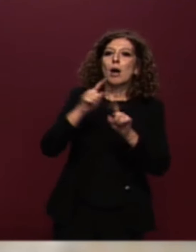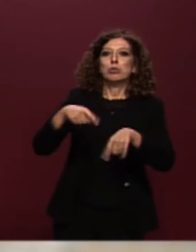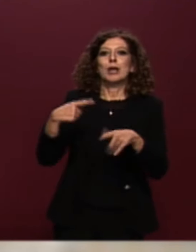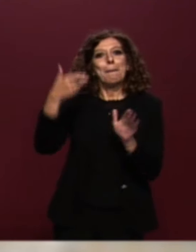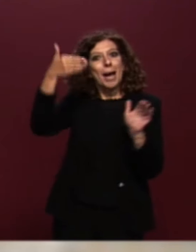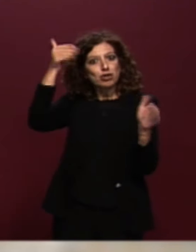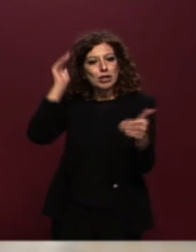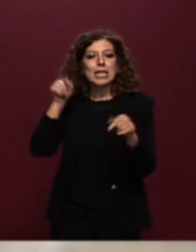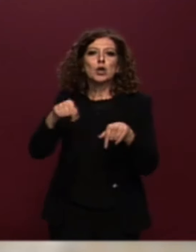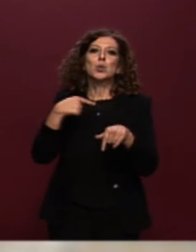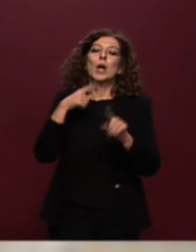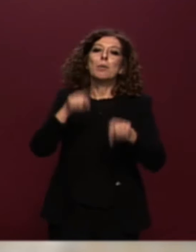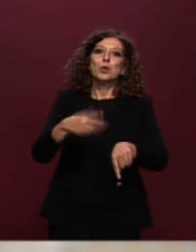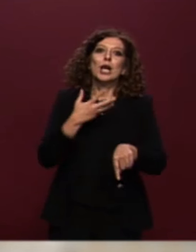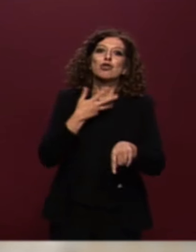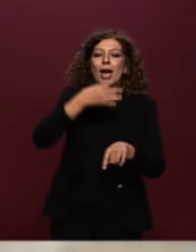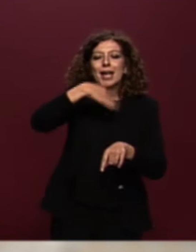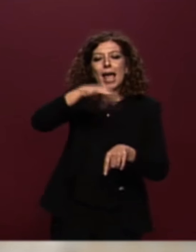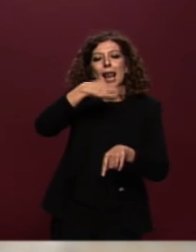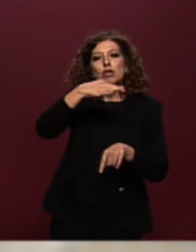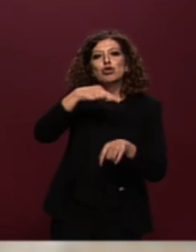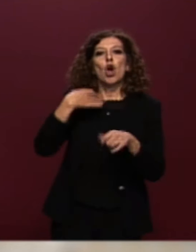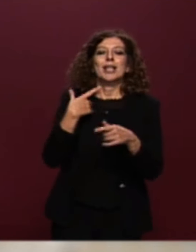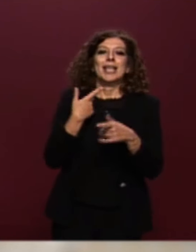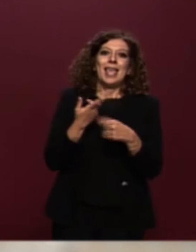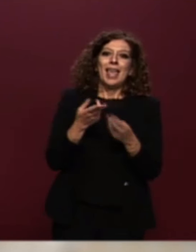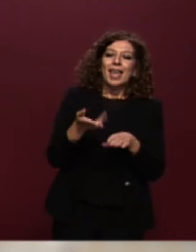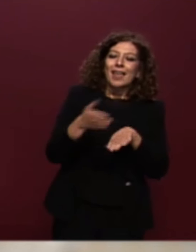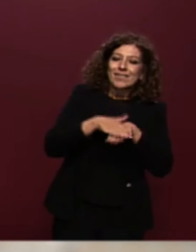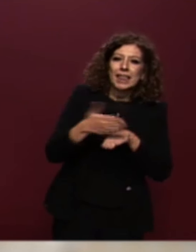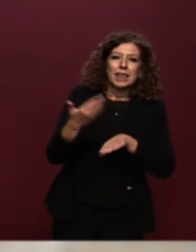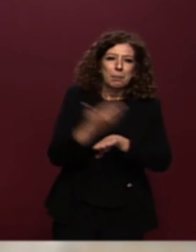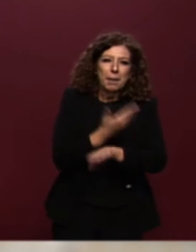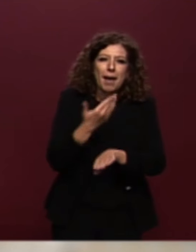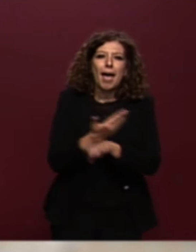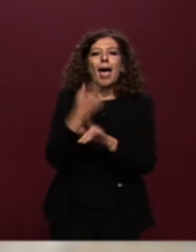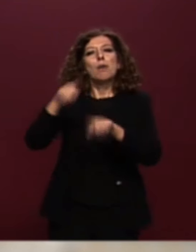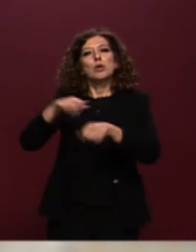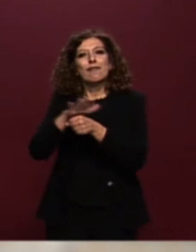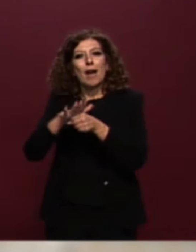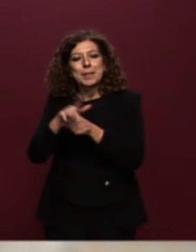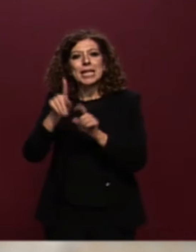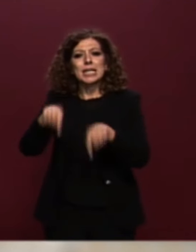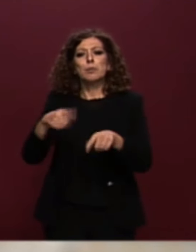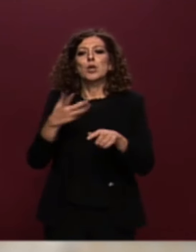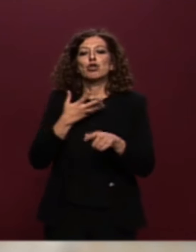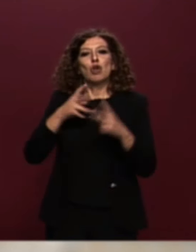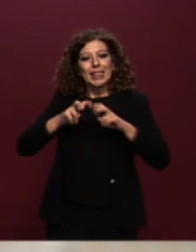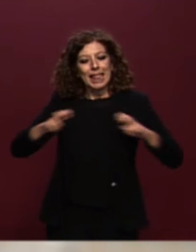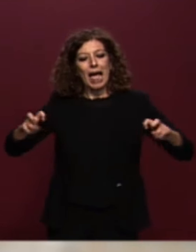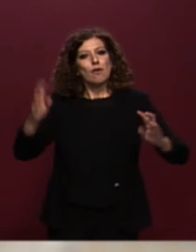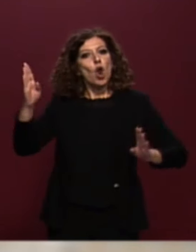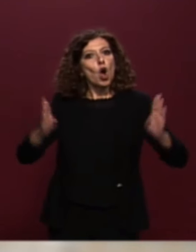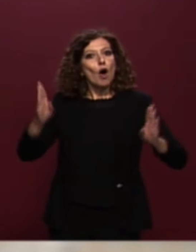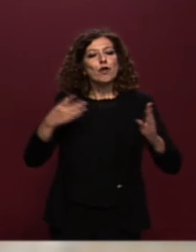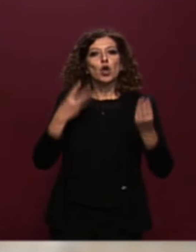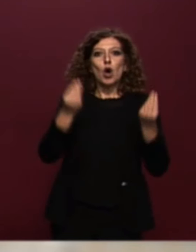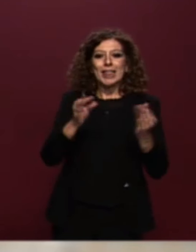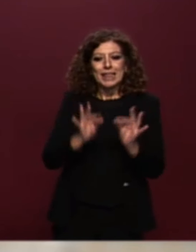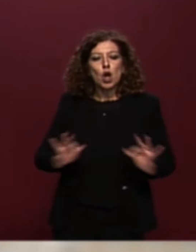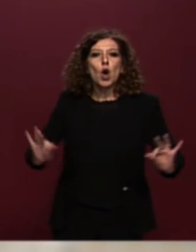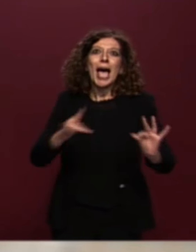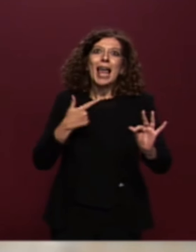vittime del lavoro e i loro familiari e poi proseguiremo ancora un tavolo di confronto con gli enti locali per capire quali sono le buone pratiche che vengono